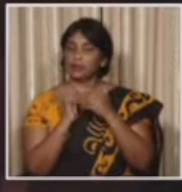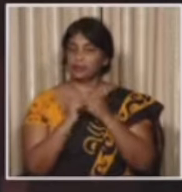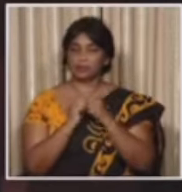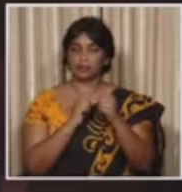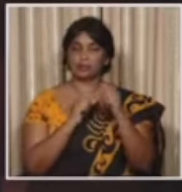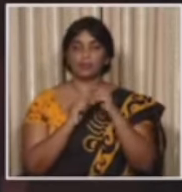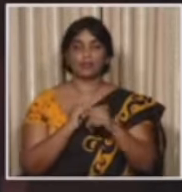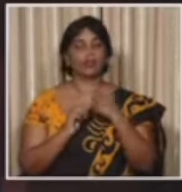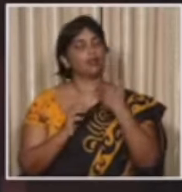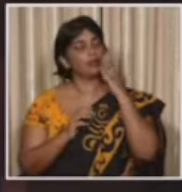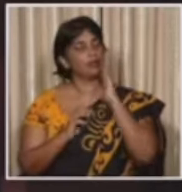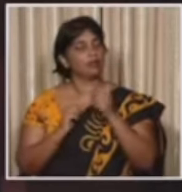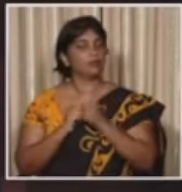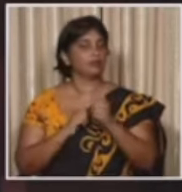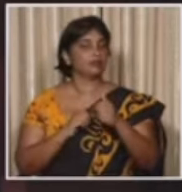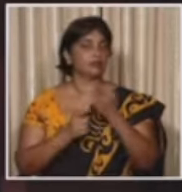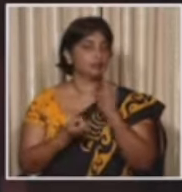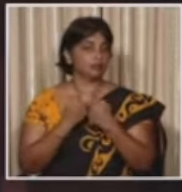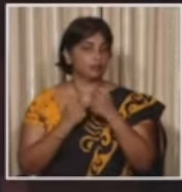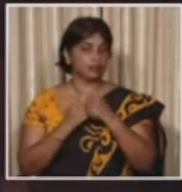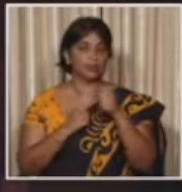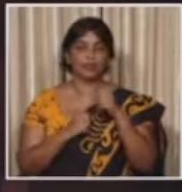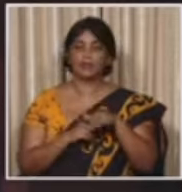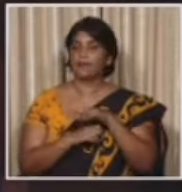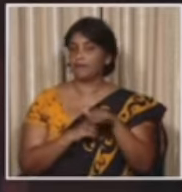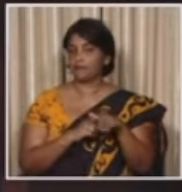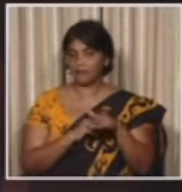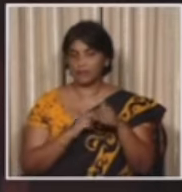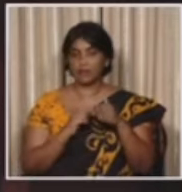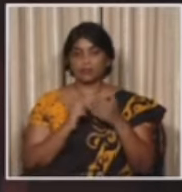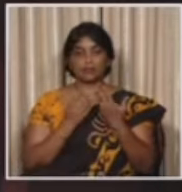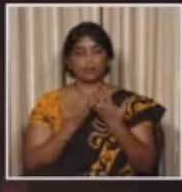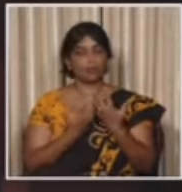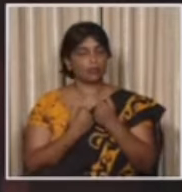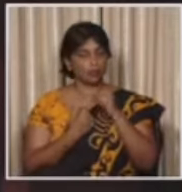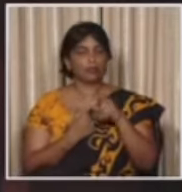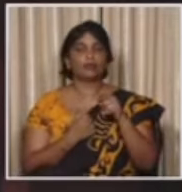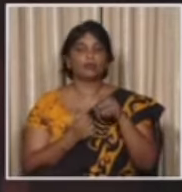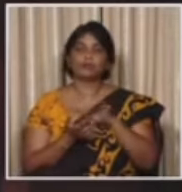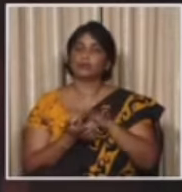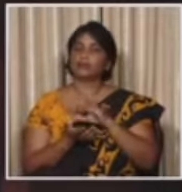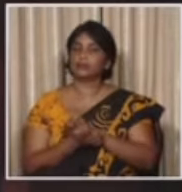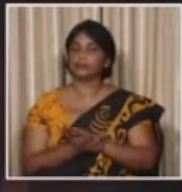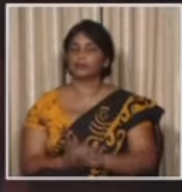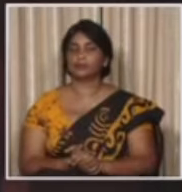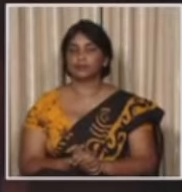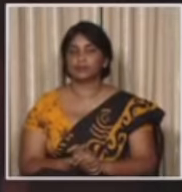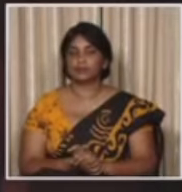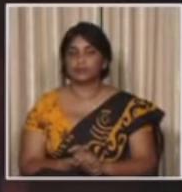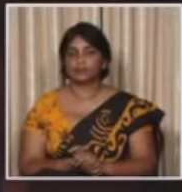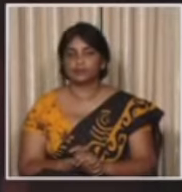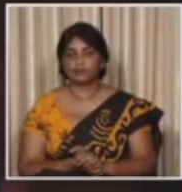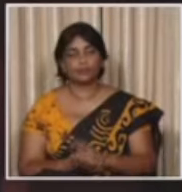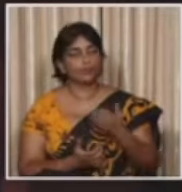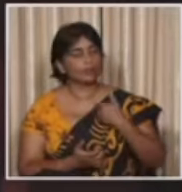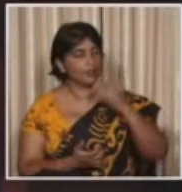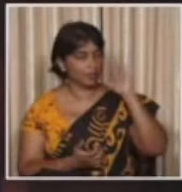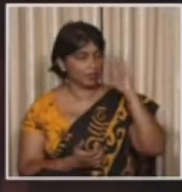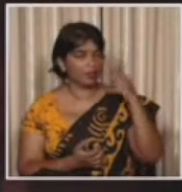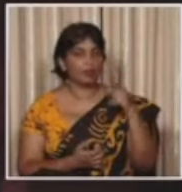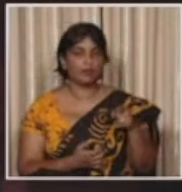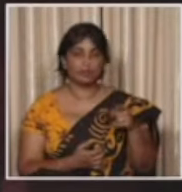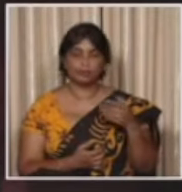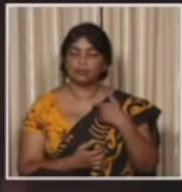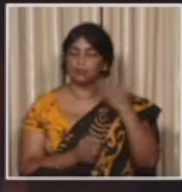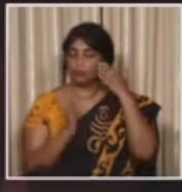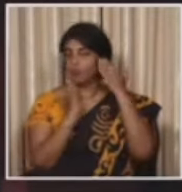කිරීමේදී ස්වාධීන තක්සේරු කරුවෙකු මගින් දේපල තක්සේරු කළ යුතු බවට තීරණය කිරීම. විශේෂයෙන්ම මම